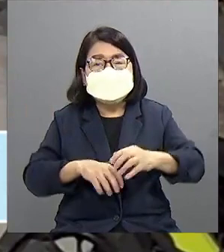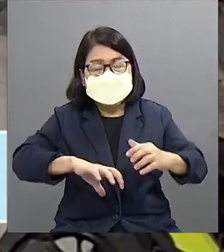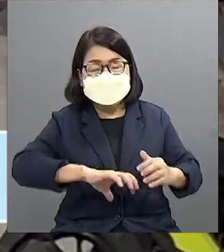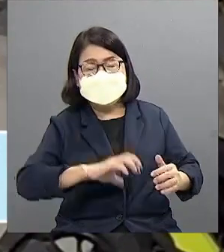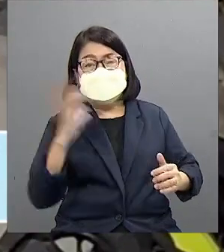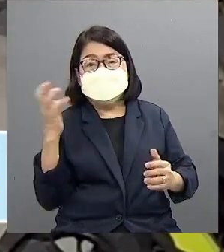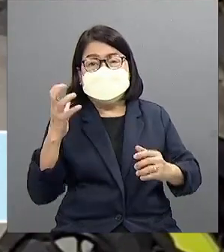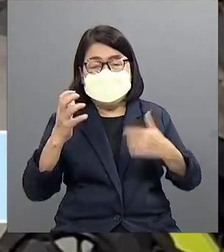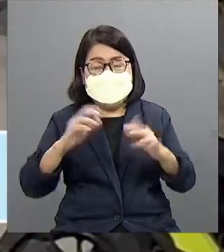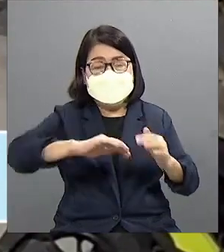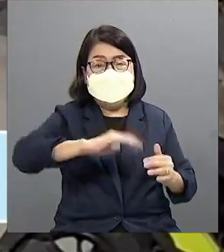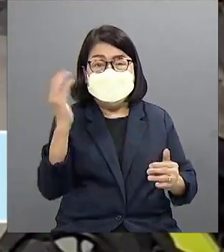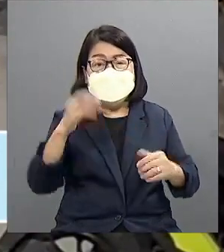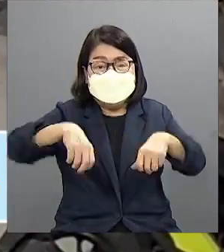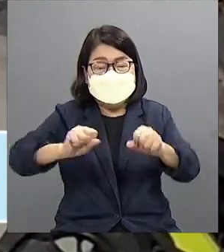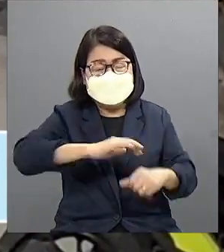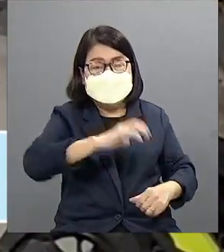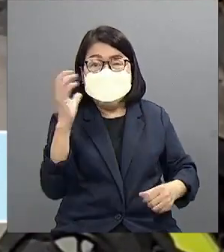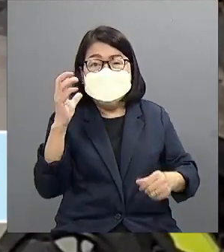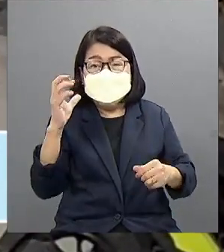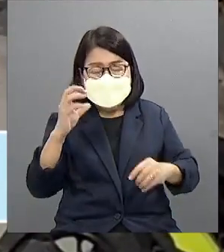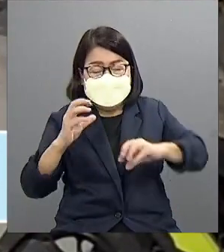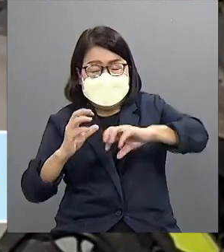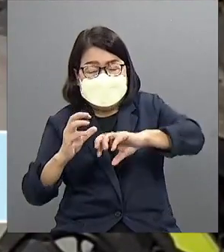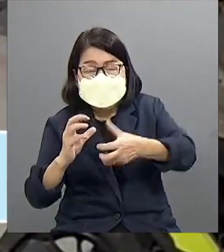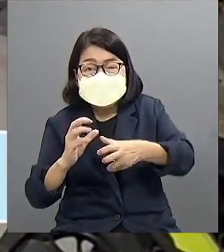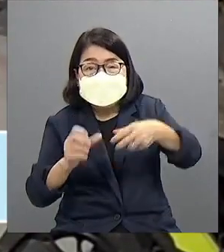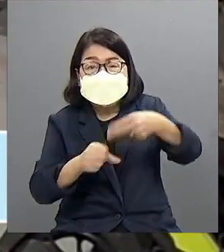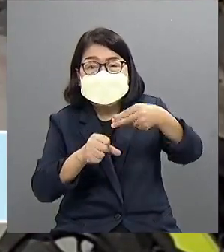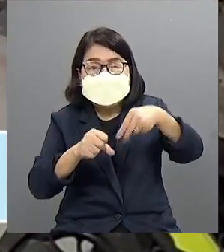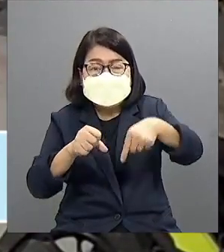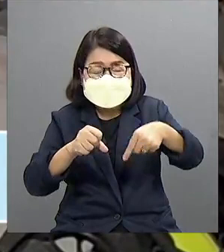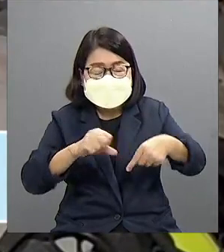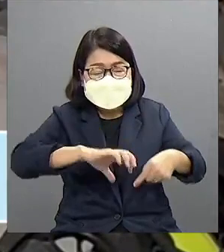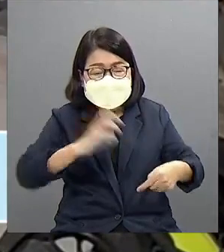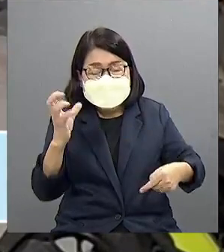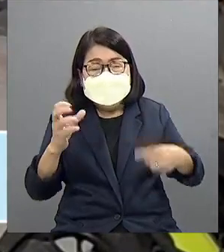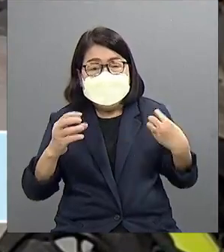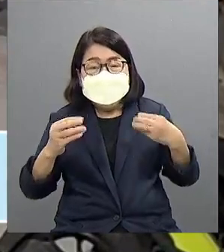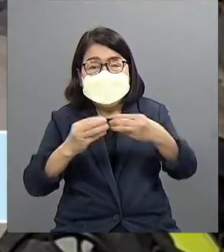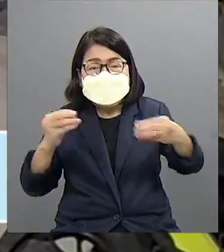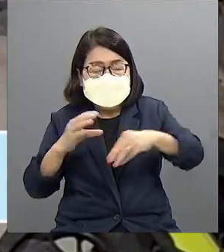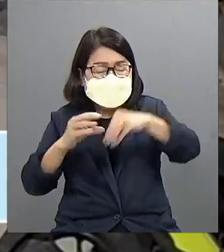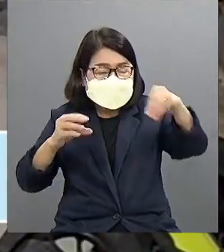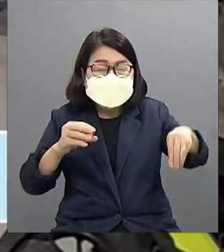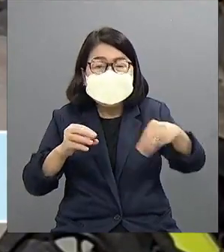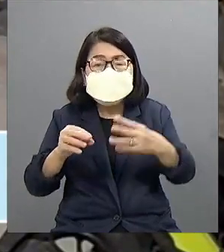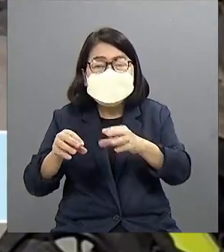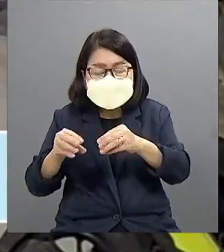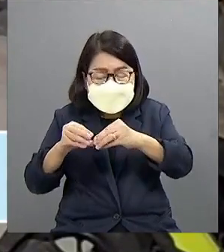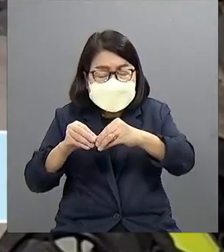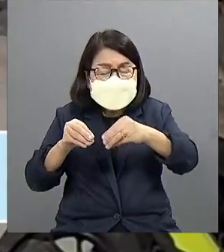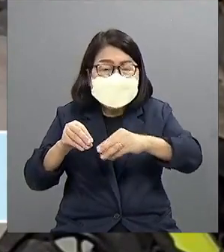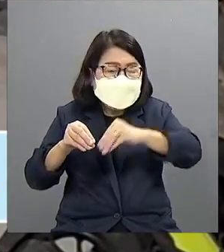อดอยู่ค่ะแล้วก็เปิดฝาน้ำมันเชื้อเพลิงนำสายยางดูดน้ำมันใส่ขวดไป